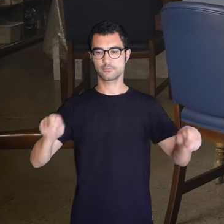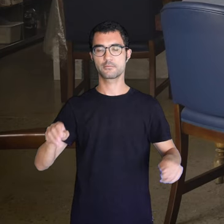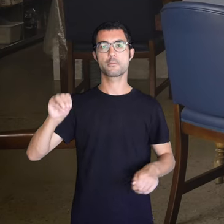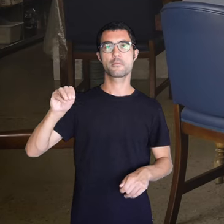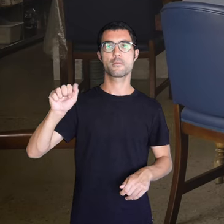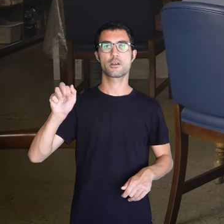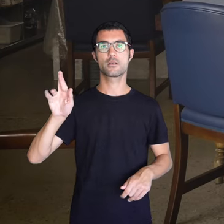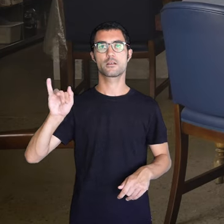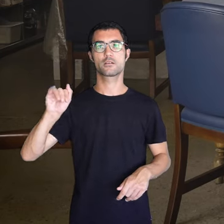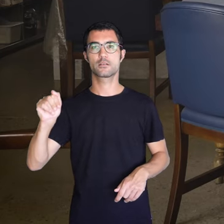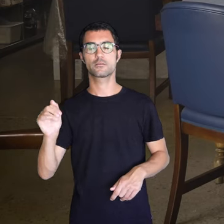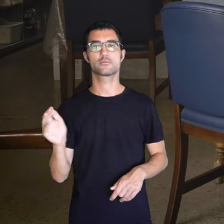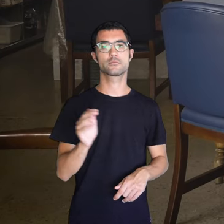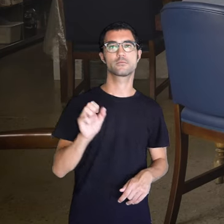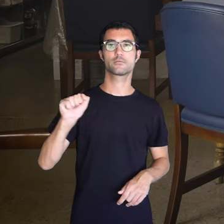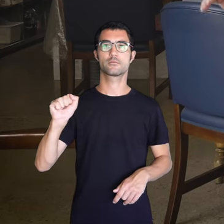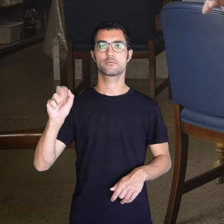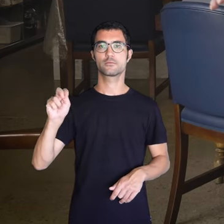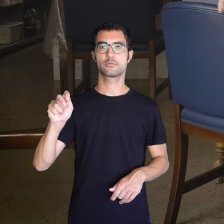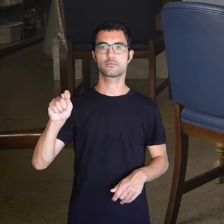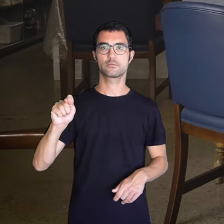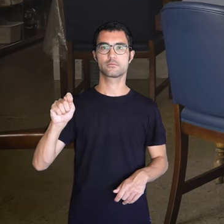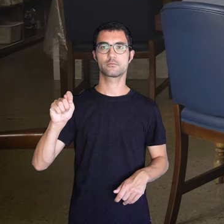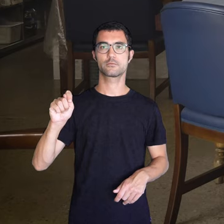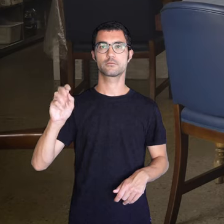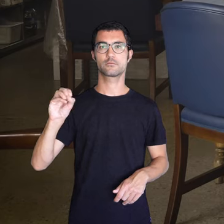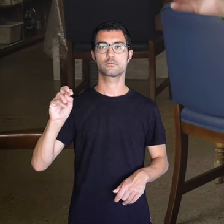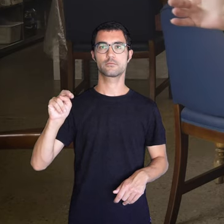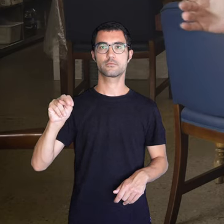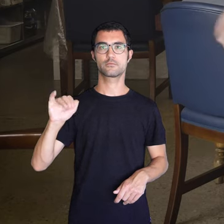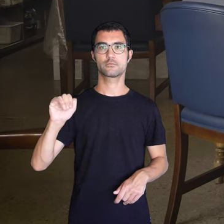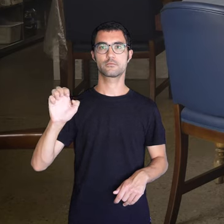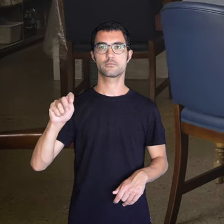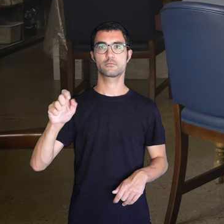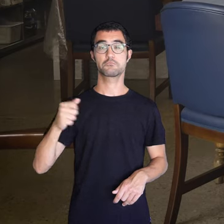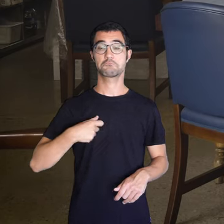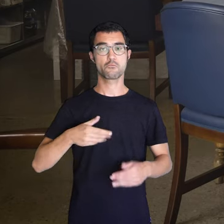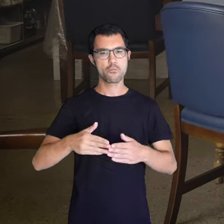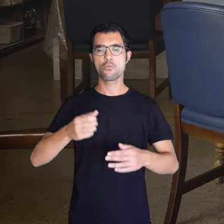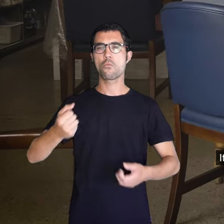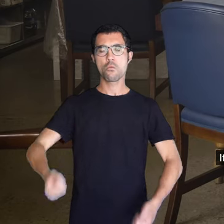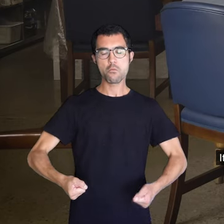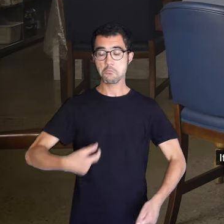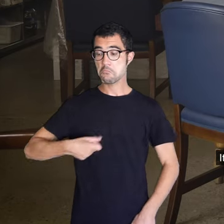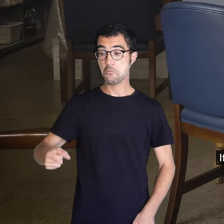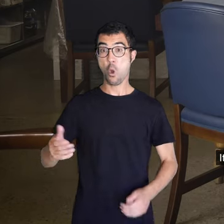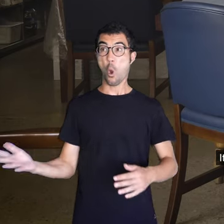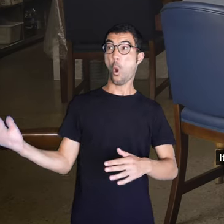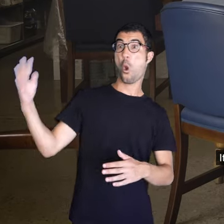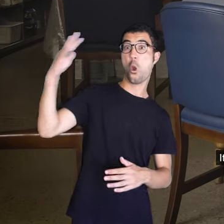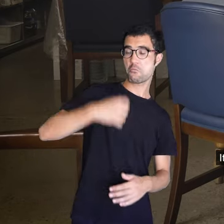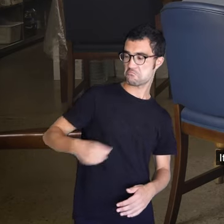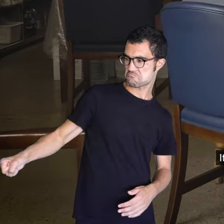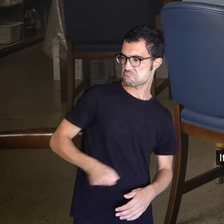tinguda, perquè amb molt de mal temps mullaves el timó i no se'n travessava. S'anava damunt d'escot de